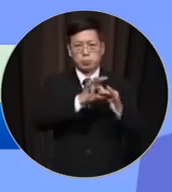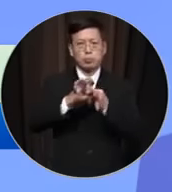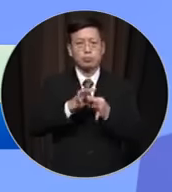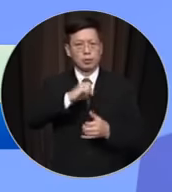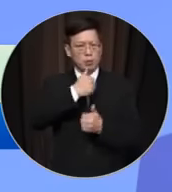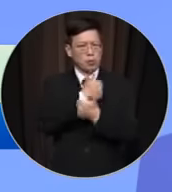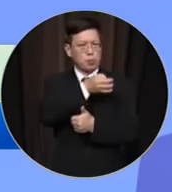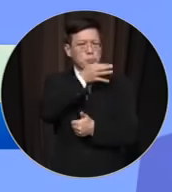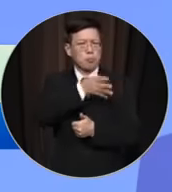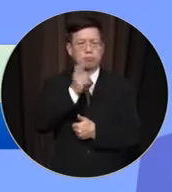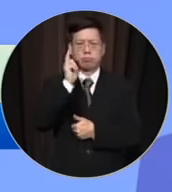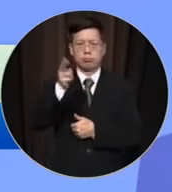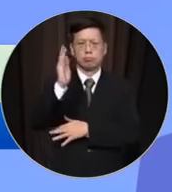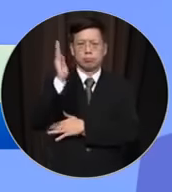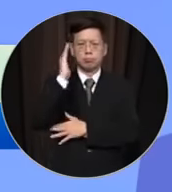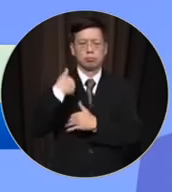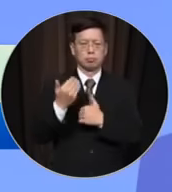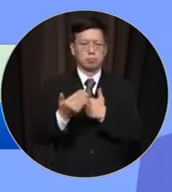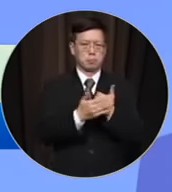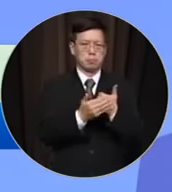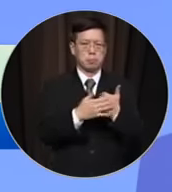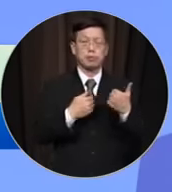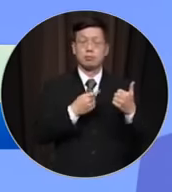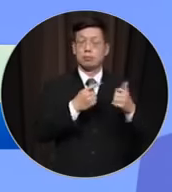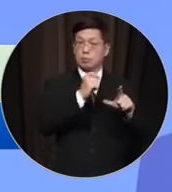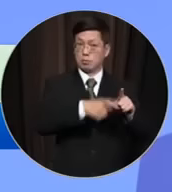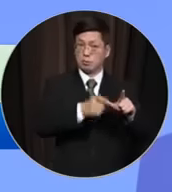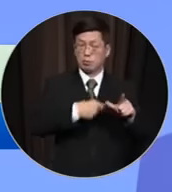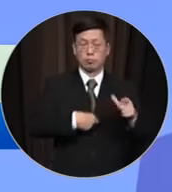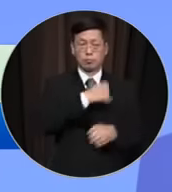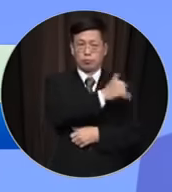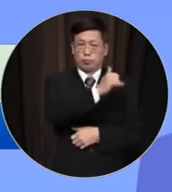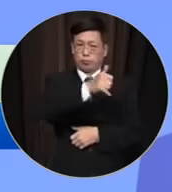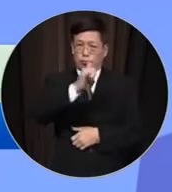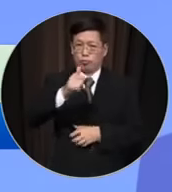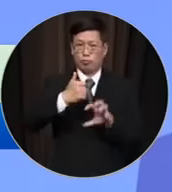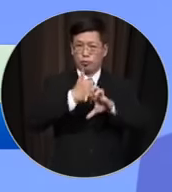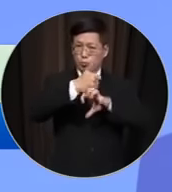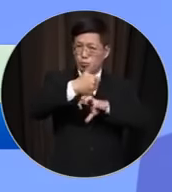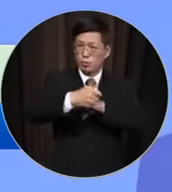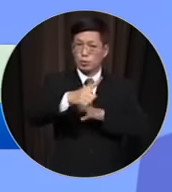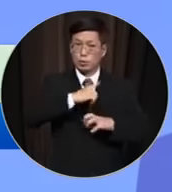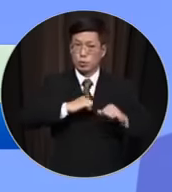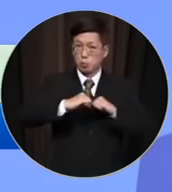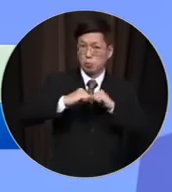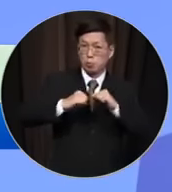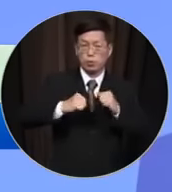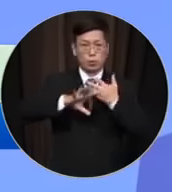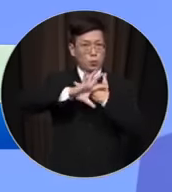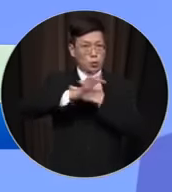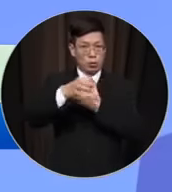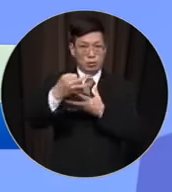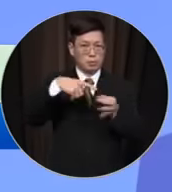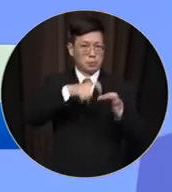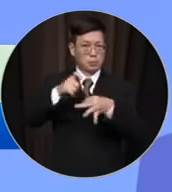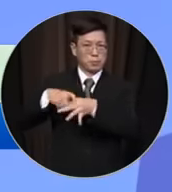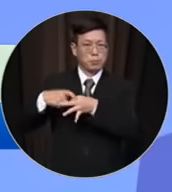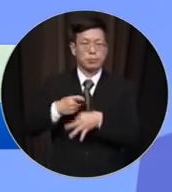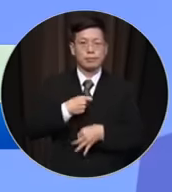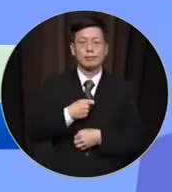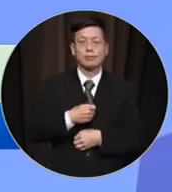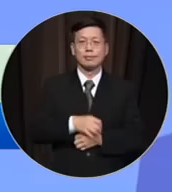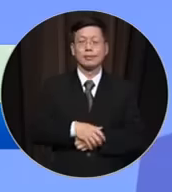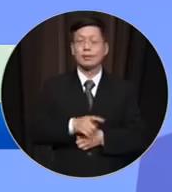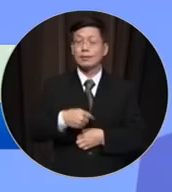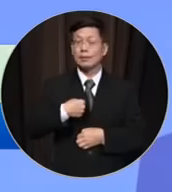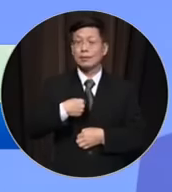我们应该由政府扶植我们的企业到世界各国去打世界杯，我们要去赚世界人的钱。所